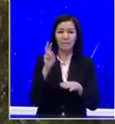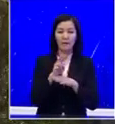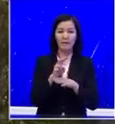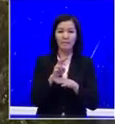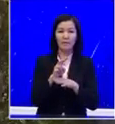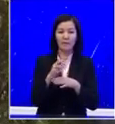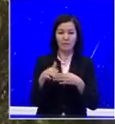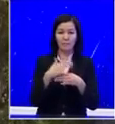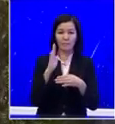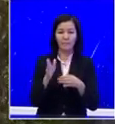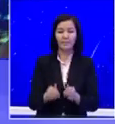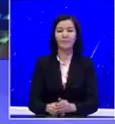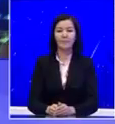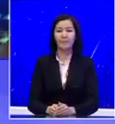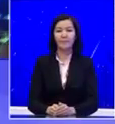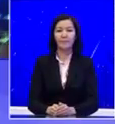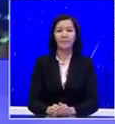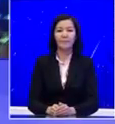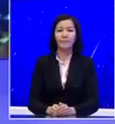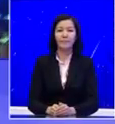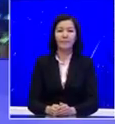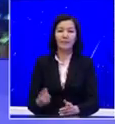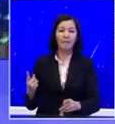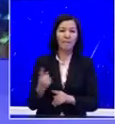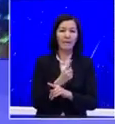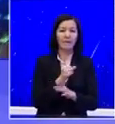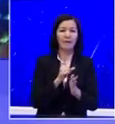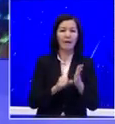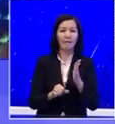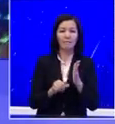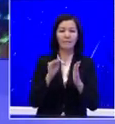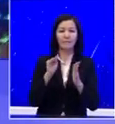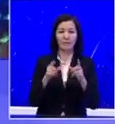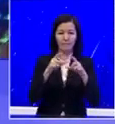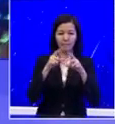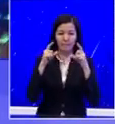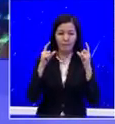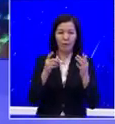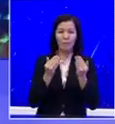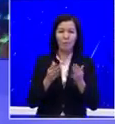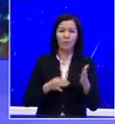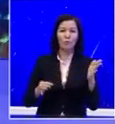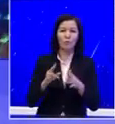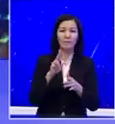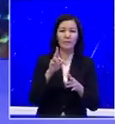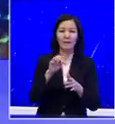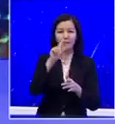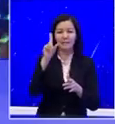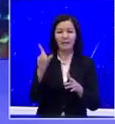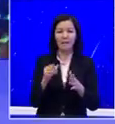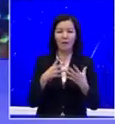әкімшілік жазасын тартып жатырмыз. Бір реттік 60 мың бетперде. Бүгін облыстық Қызылай қоғамы